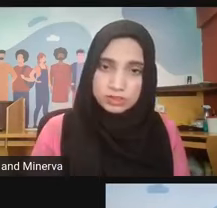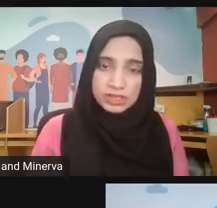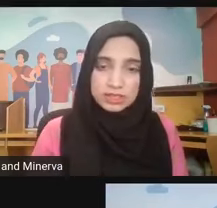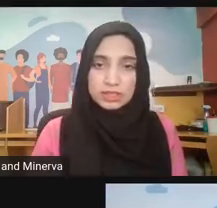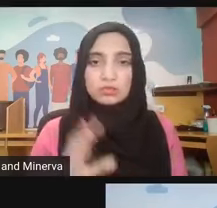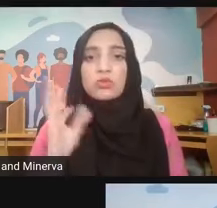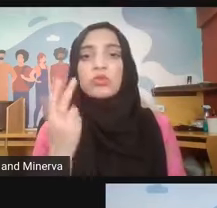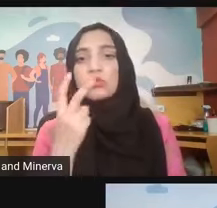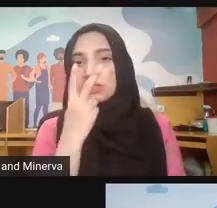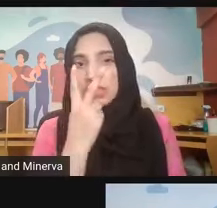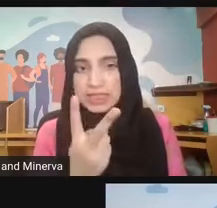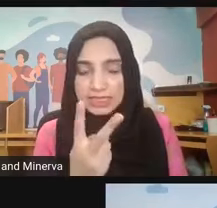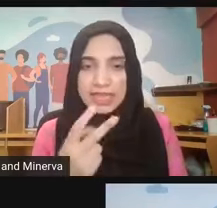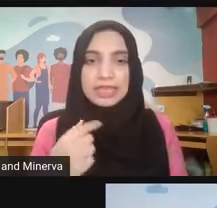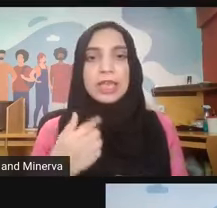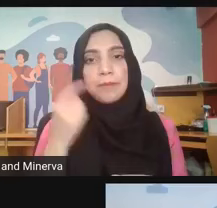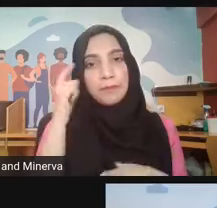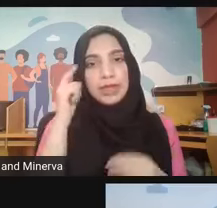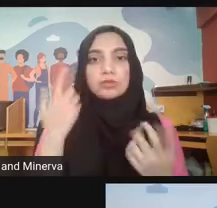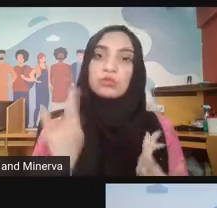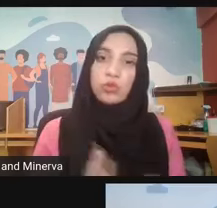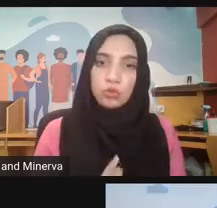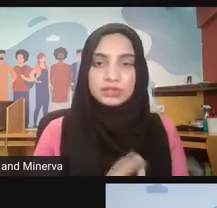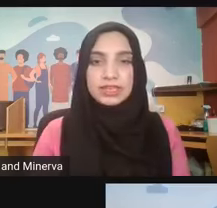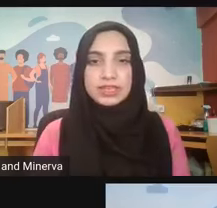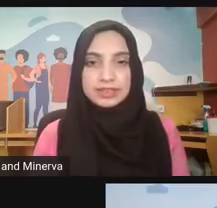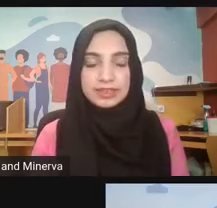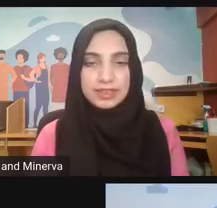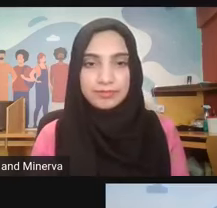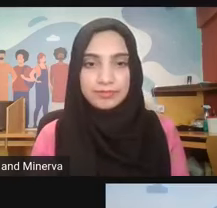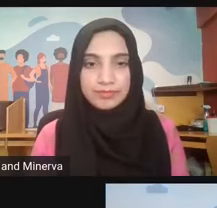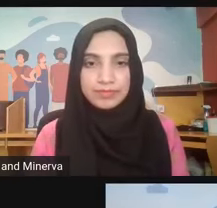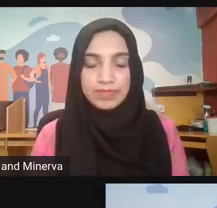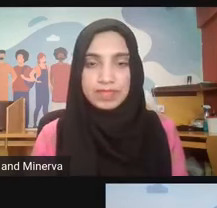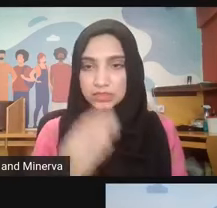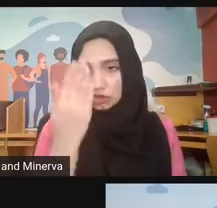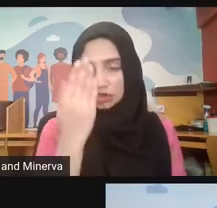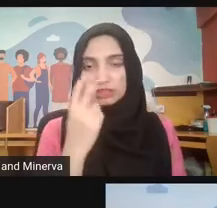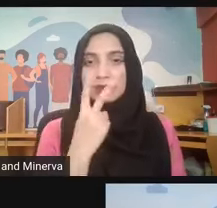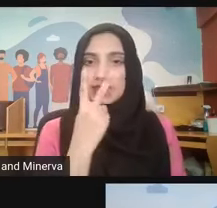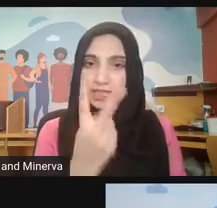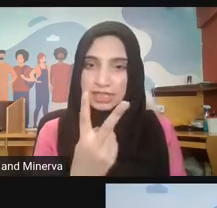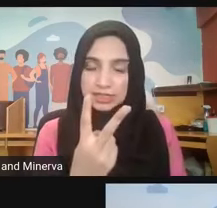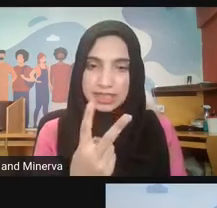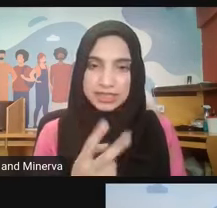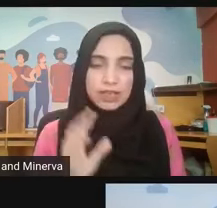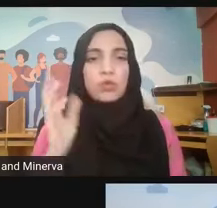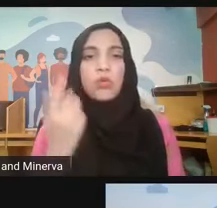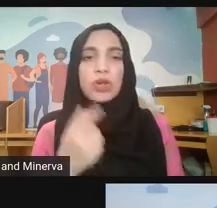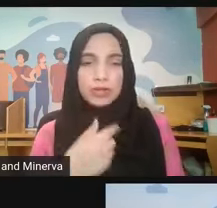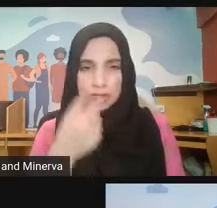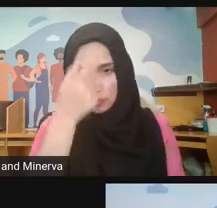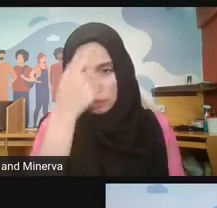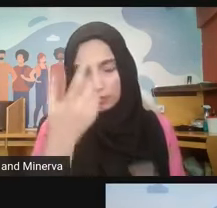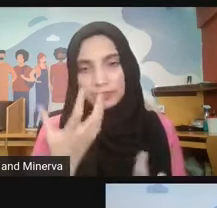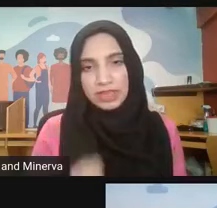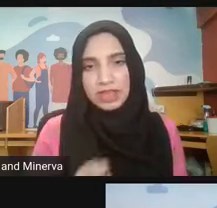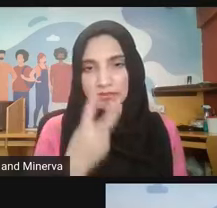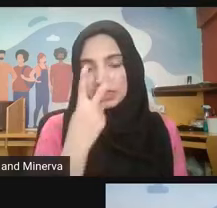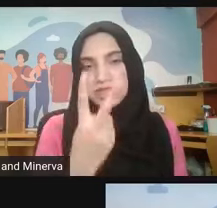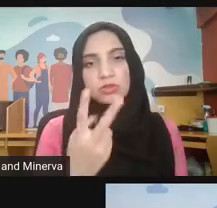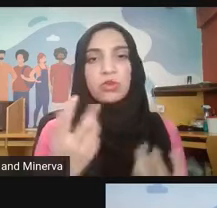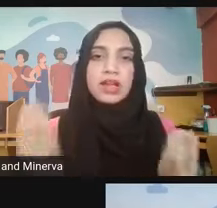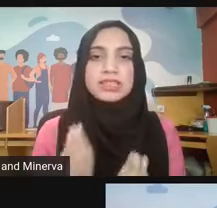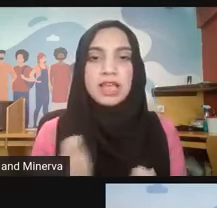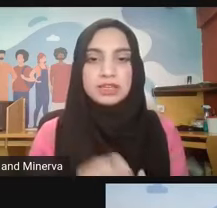जाएंगी. So by this method, you can find out any problem you are having in your breast. So when we talk